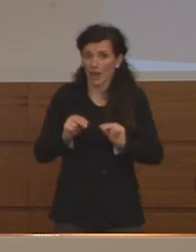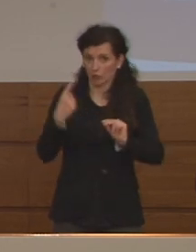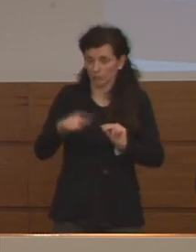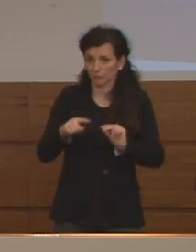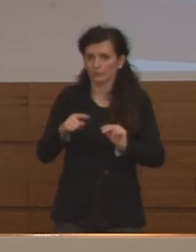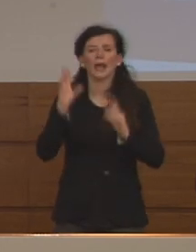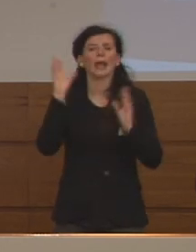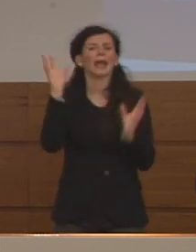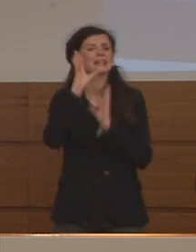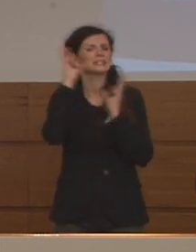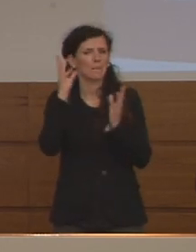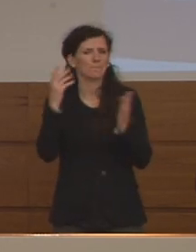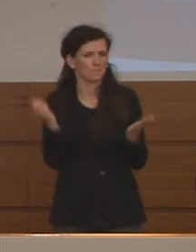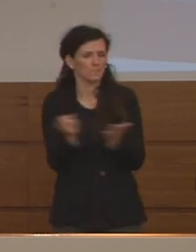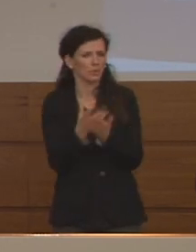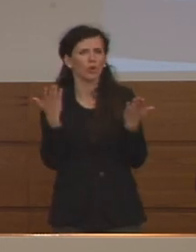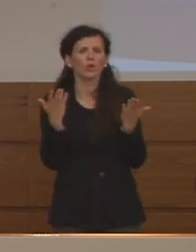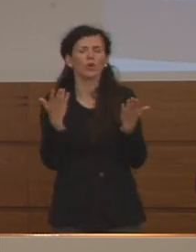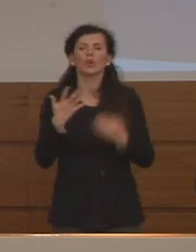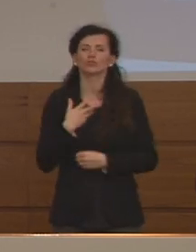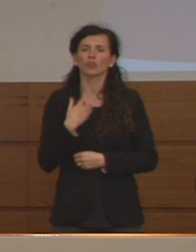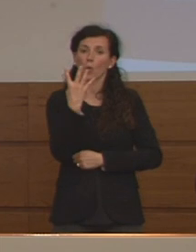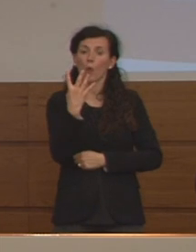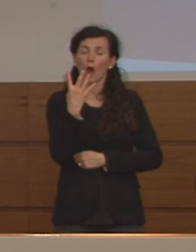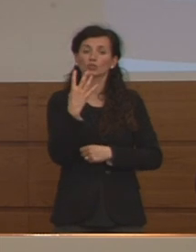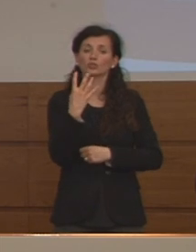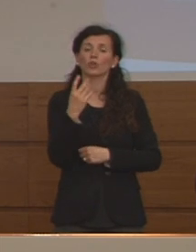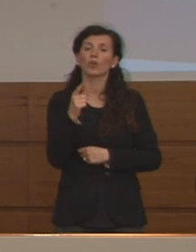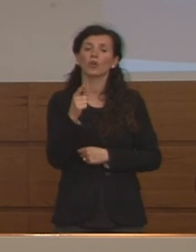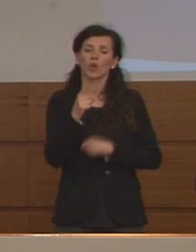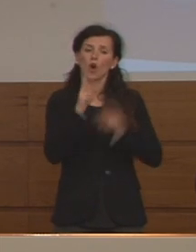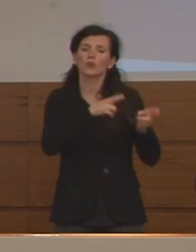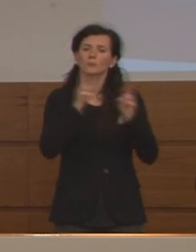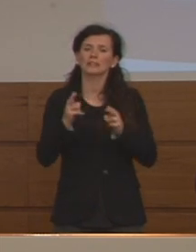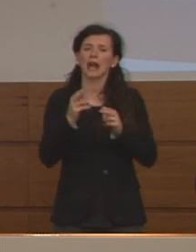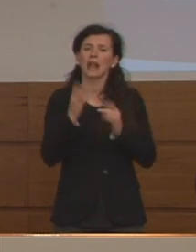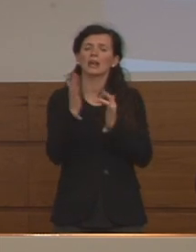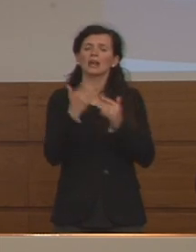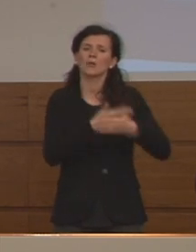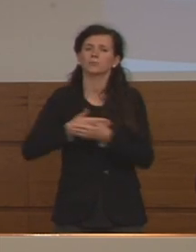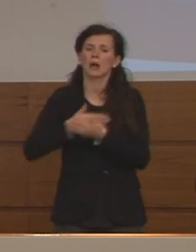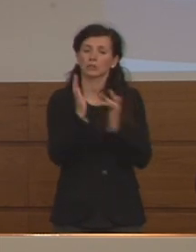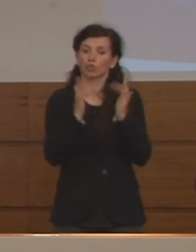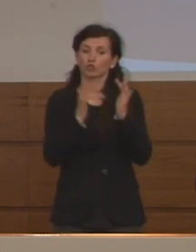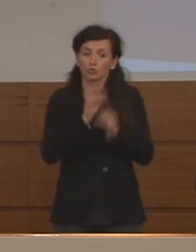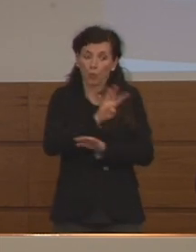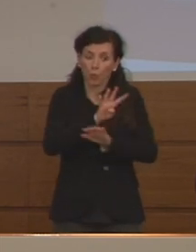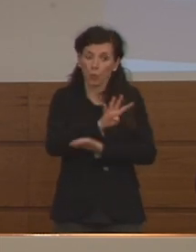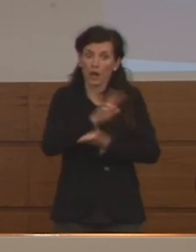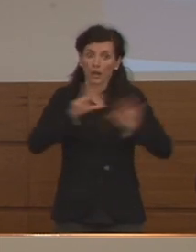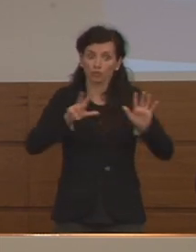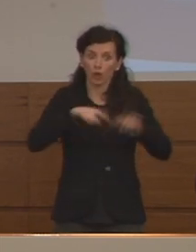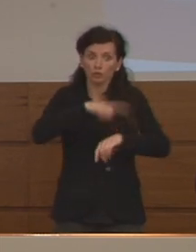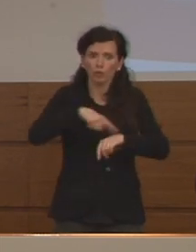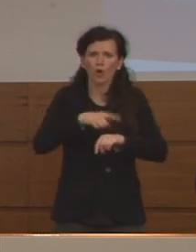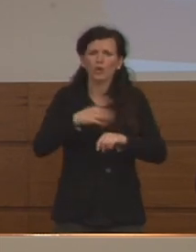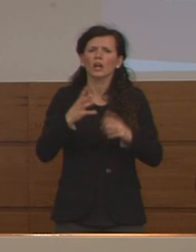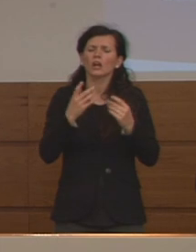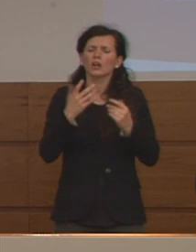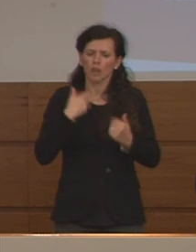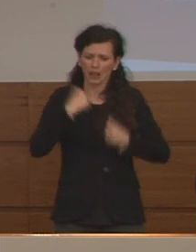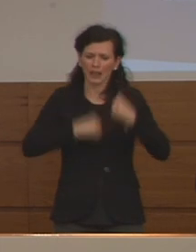faccio degli esempi sono stati infatti quattro trapianti all'ospedale bambino gesù in 48 ore in tutti gli ospedali c'è un'attività